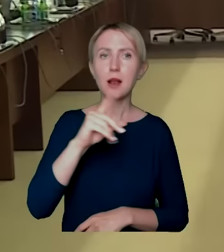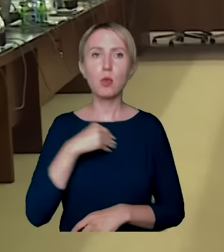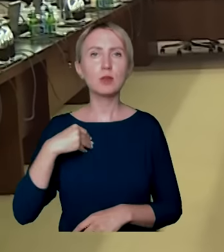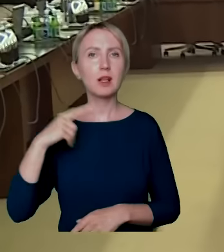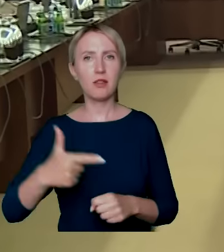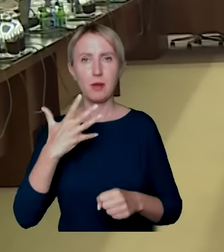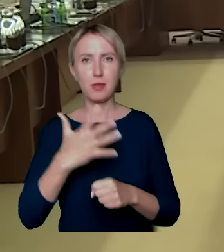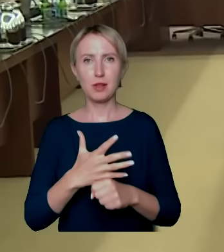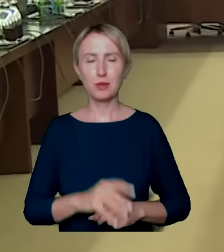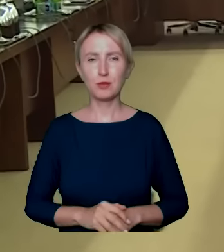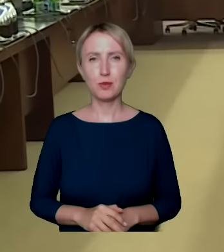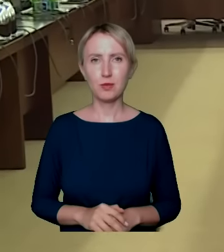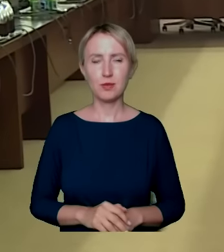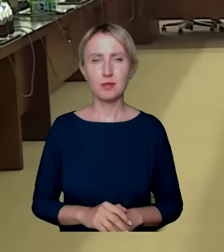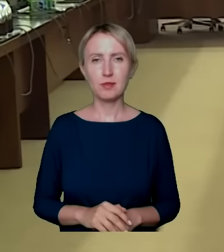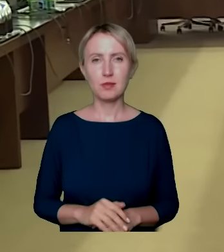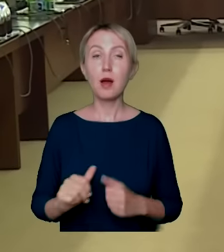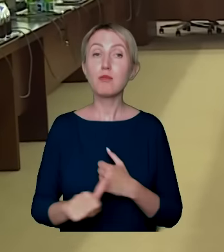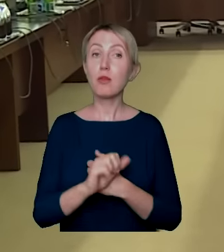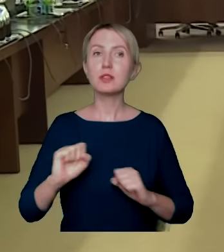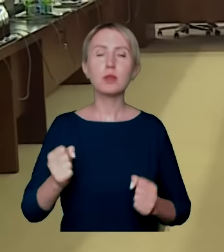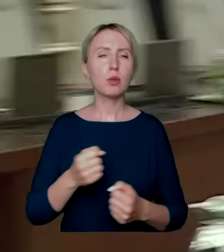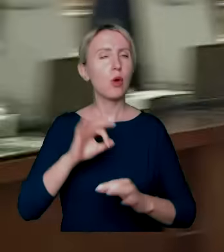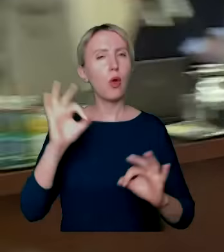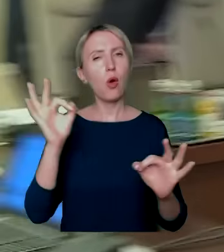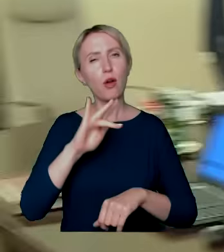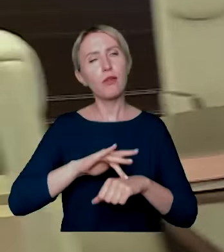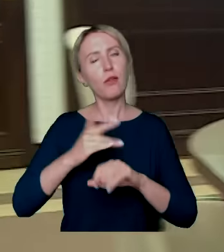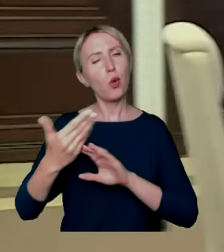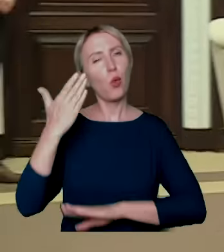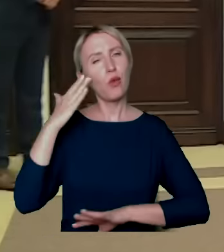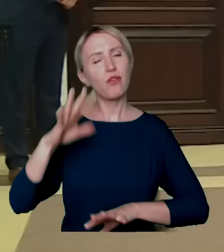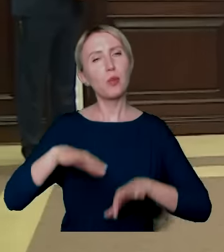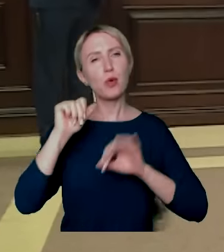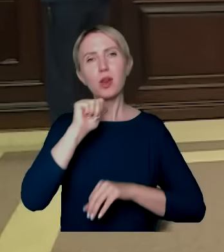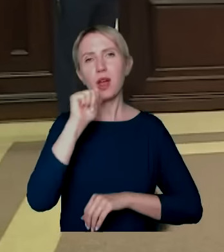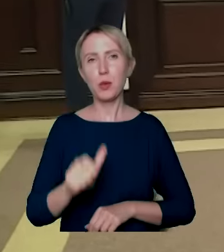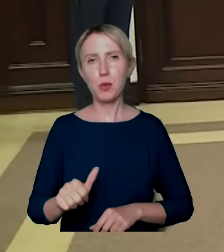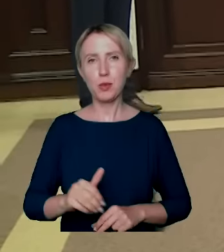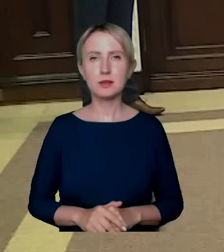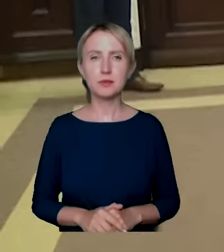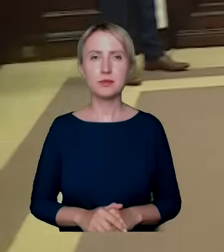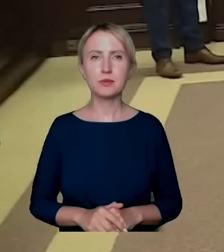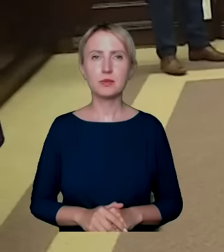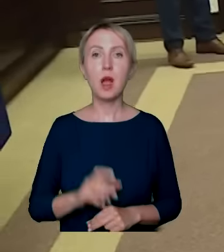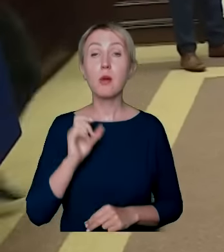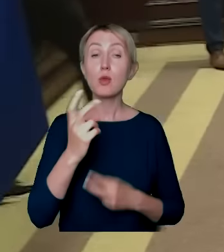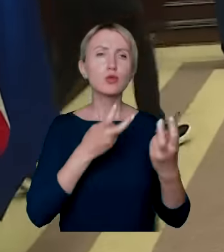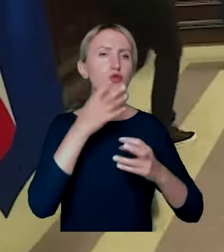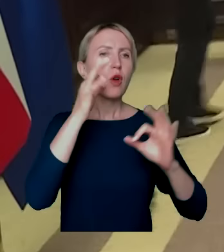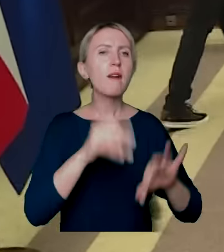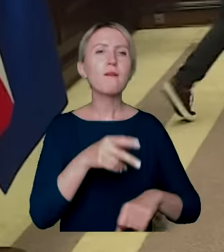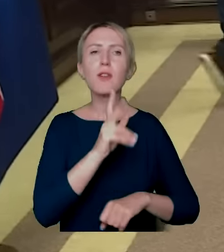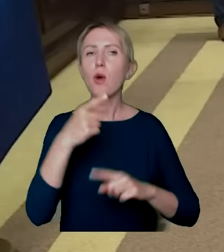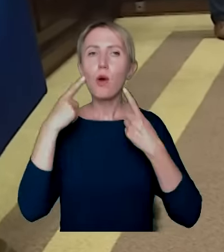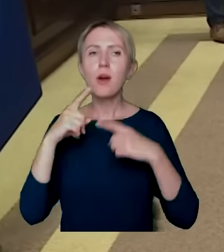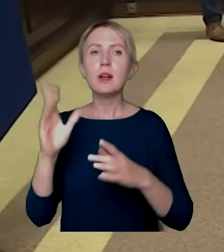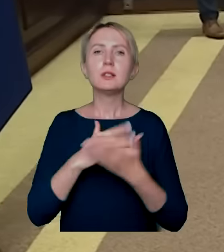2050. Impulsem do spotkania jest fatalny wynik ugrupowania w ostatnich wyborach europejskich. Trwa szukanie winnych porażki. Część polityków